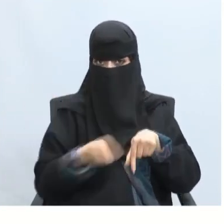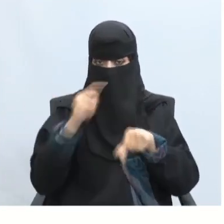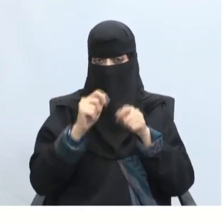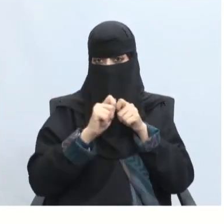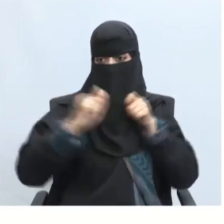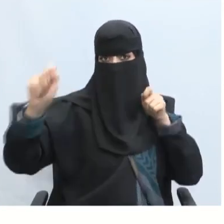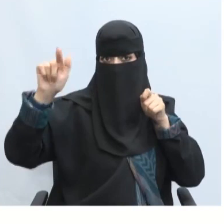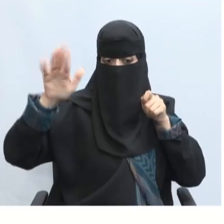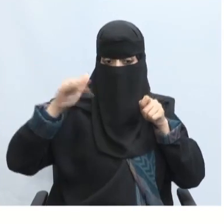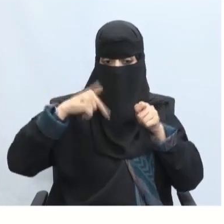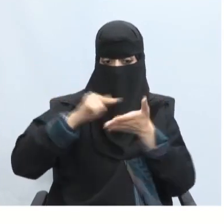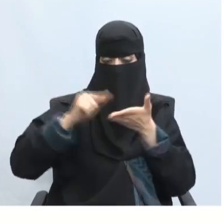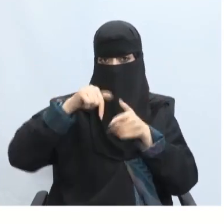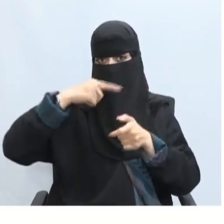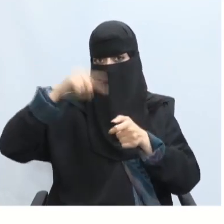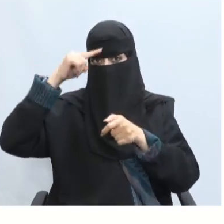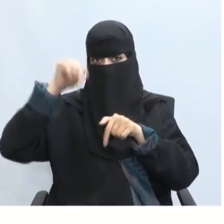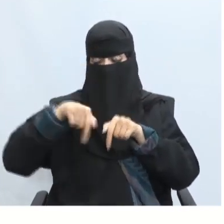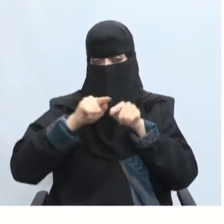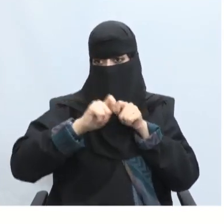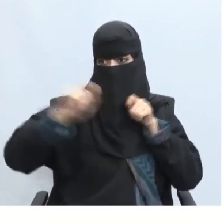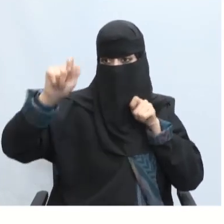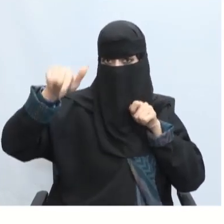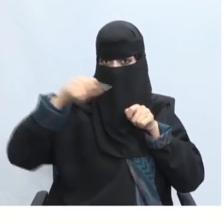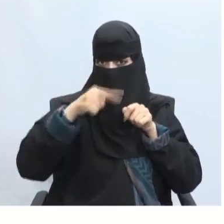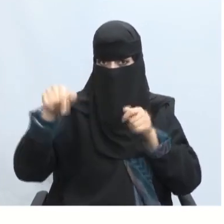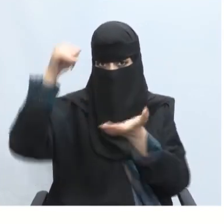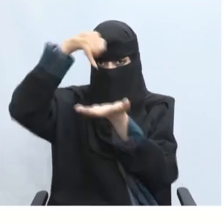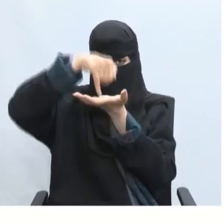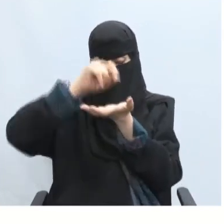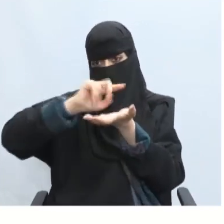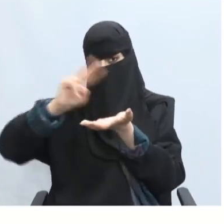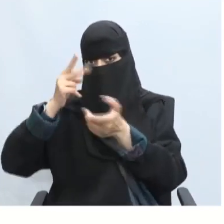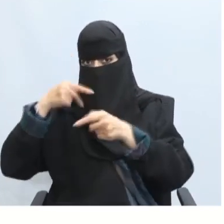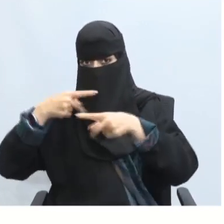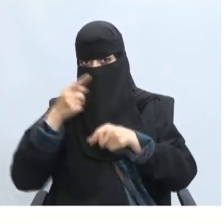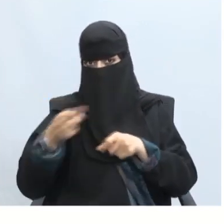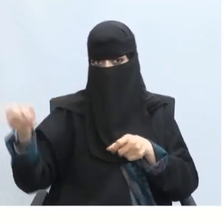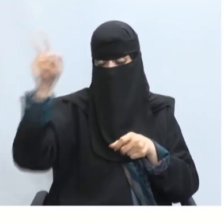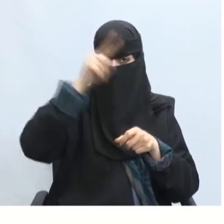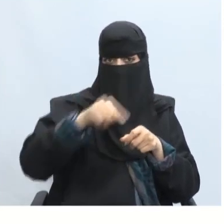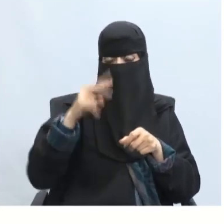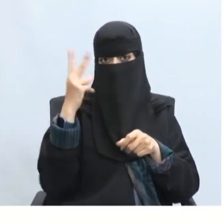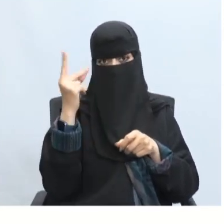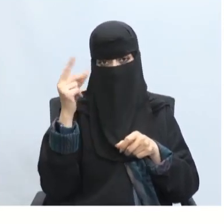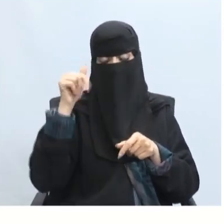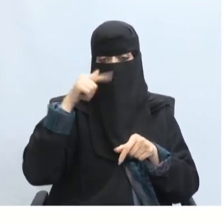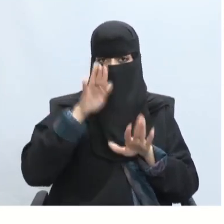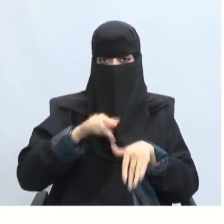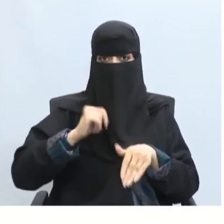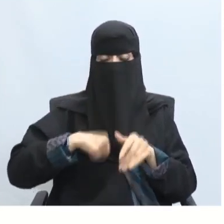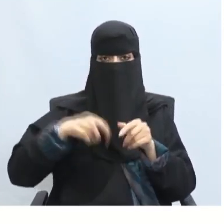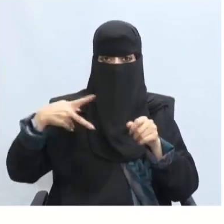عن المحطه ولو مثلنا بعد المركز عن محطه اخرى بدائره ثانيه فسوف